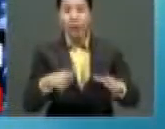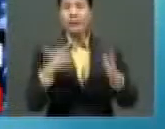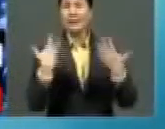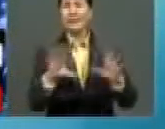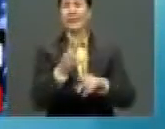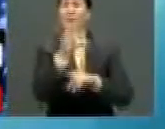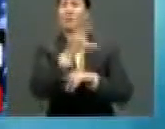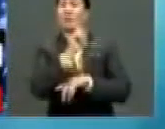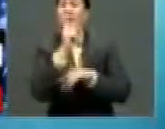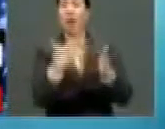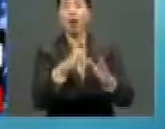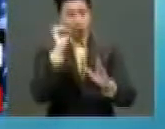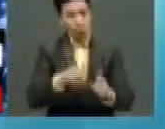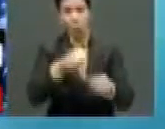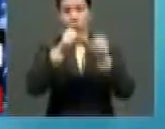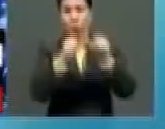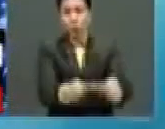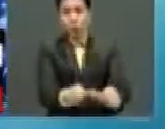วันไม่ให้กับก่อนครับต้องนอนอยู่ต่อให้ครบ14